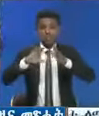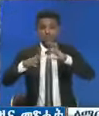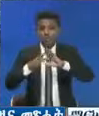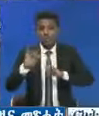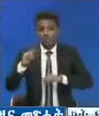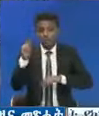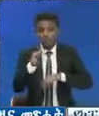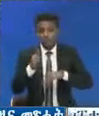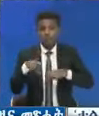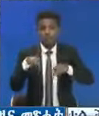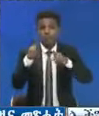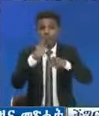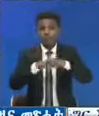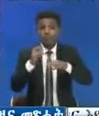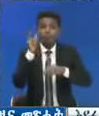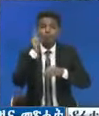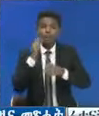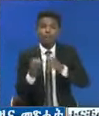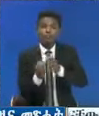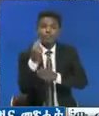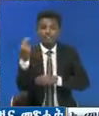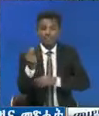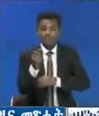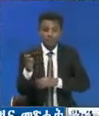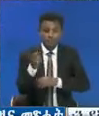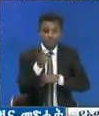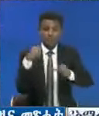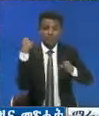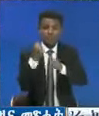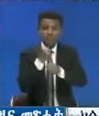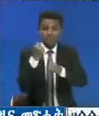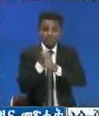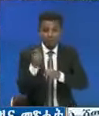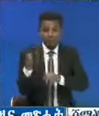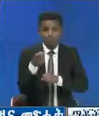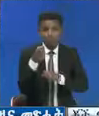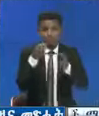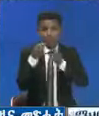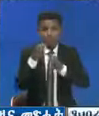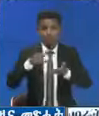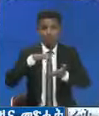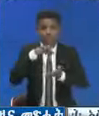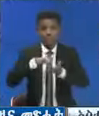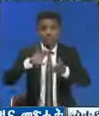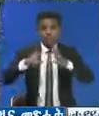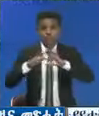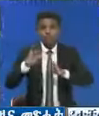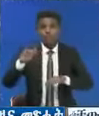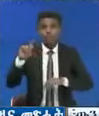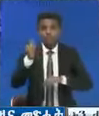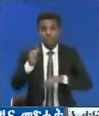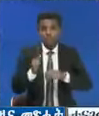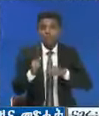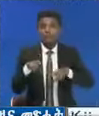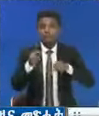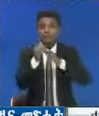አደሩ በአቮካዶና ቡና ልማት ተጠቃሚ እንዲሆን እየተሰራ ስለመሆኑ የሚገልጹት ደግሞ የማዕከላዊ ጎንደር ዞን ግብርና መምሪያ የአትክልትና